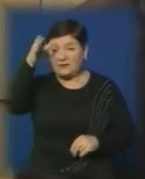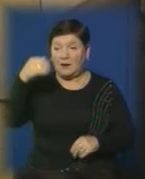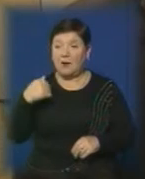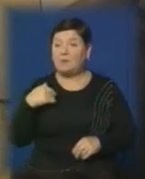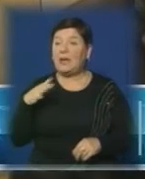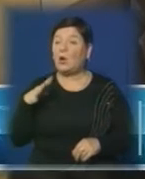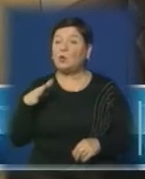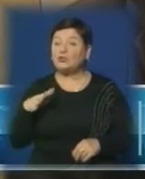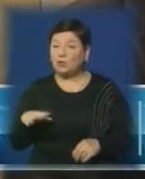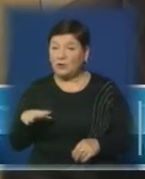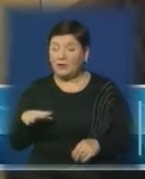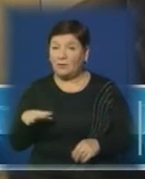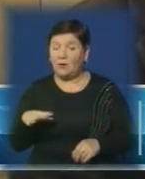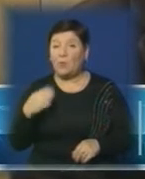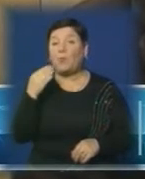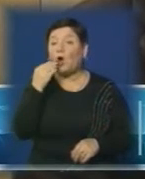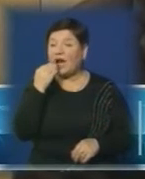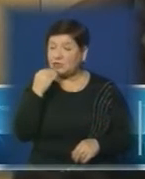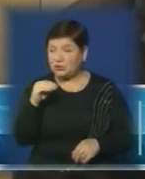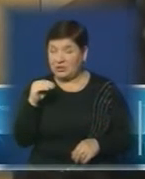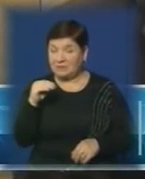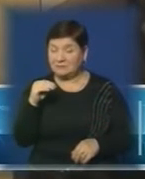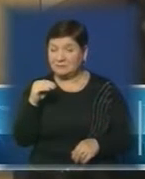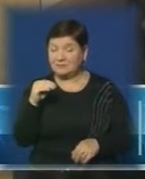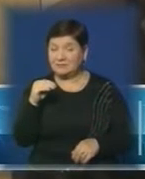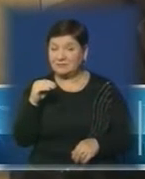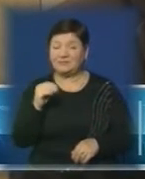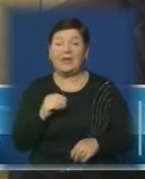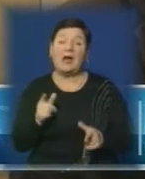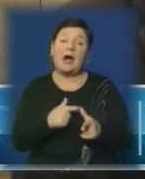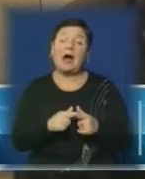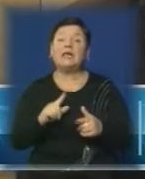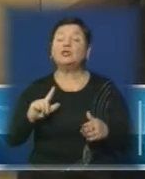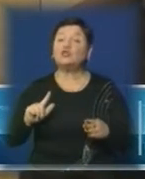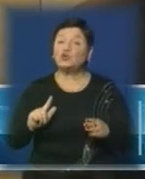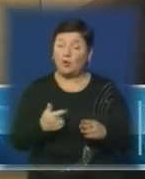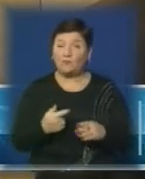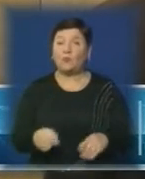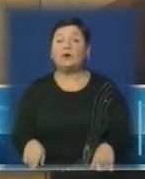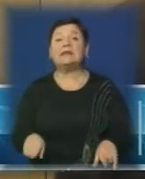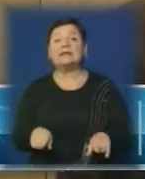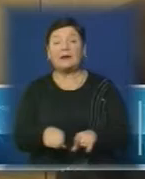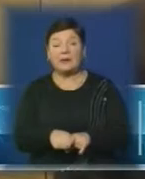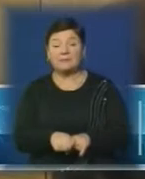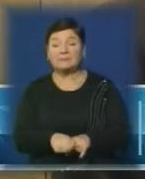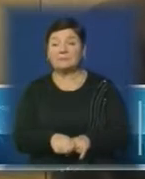очікуємо, звичайно, покращення. Але знову ж таки, якщо